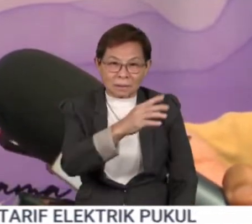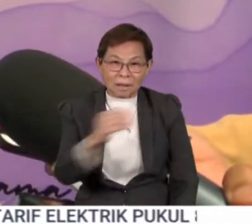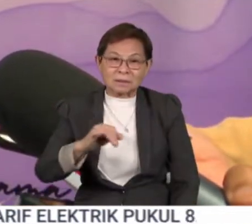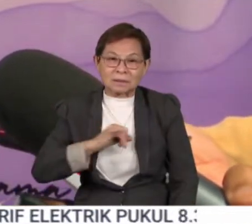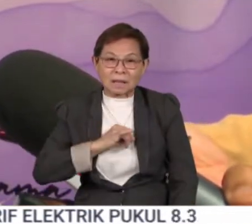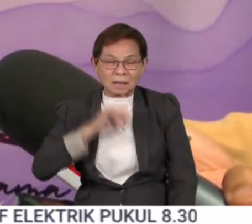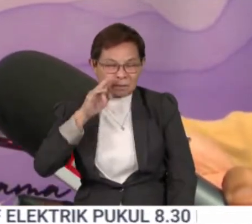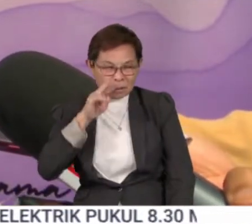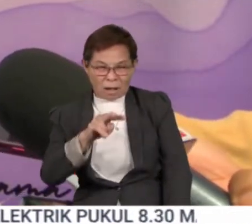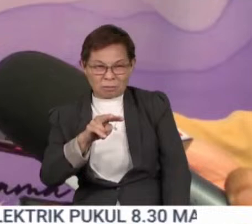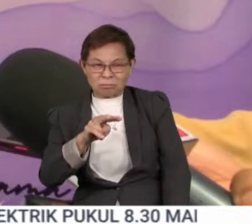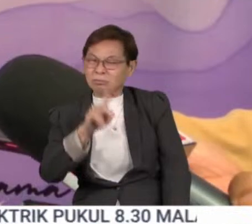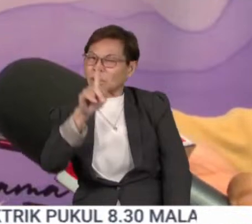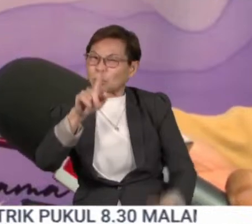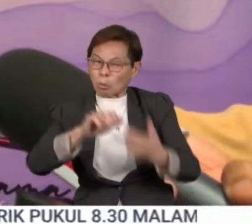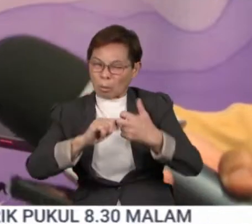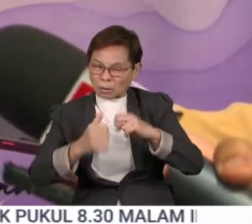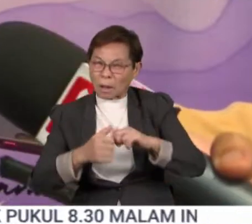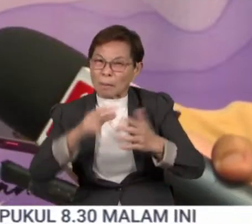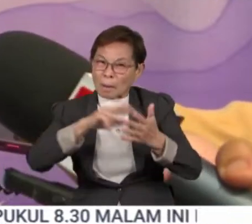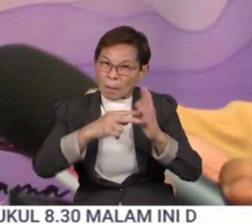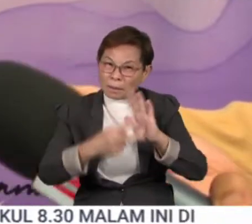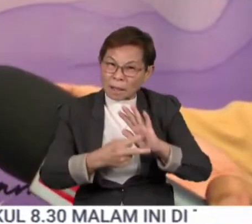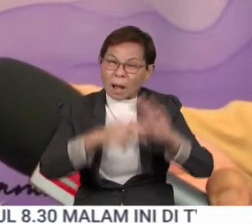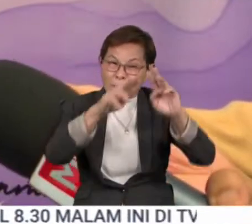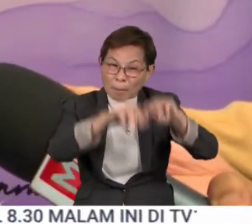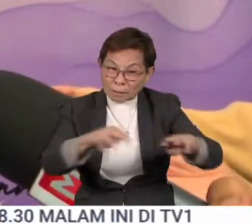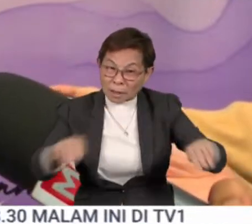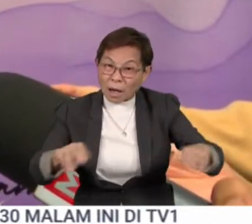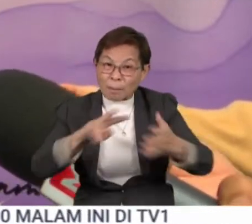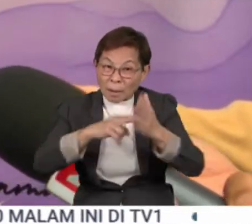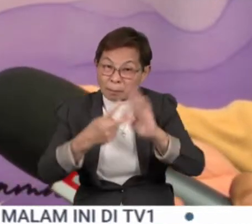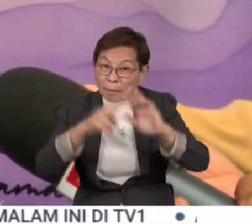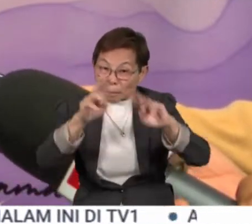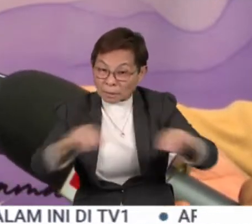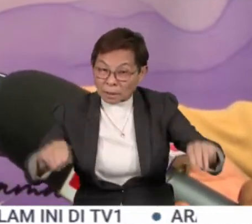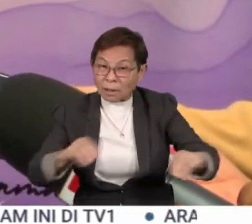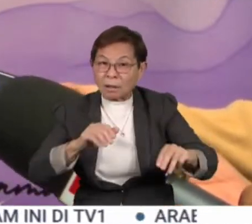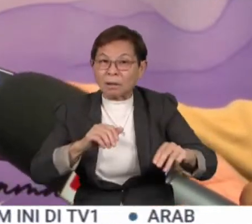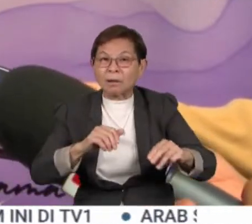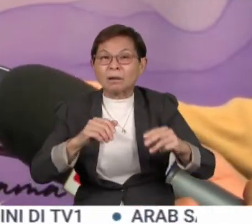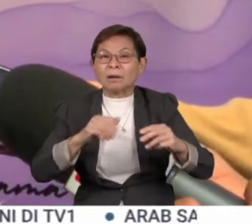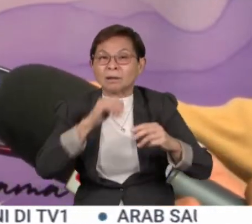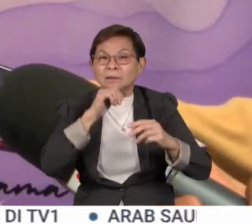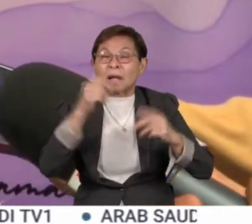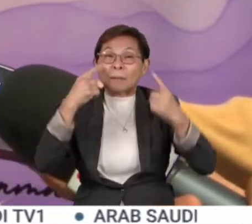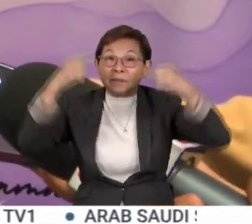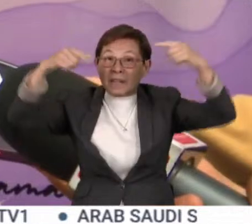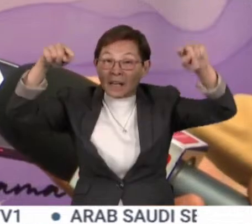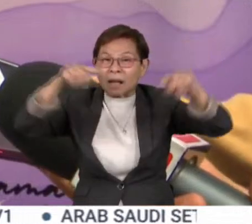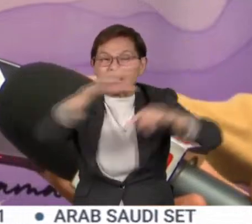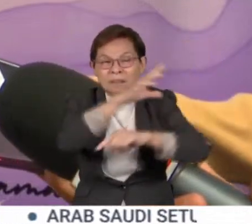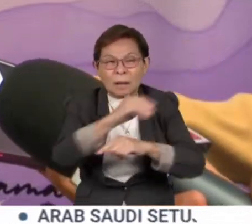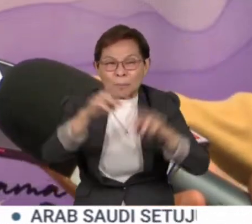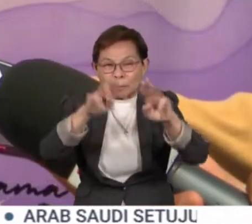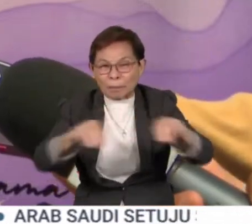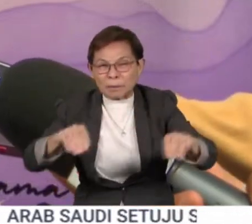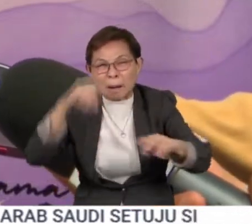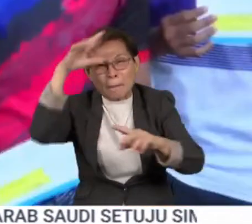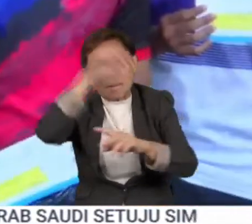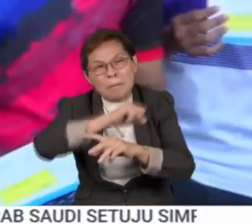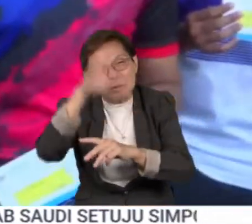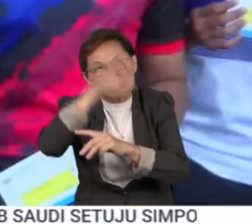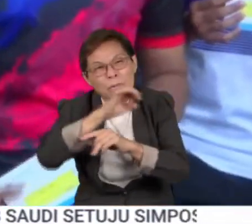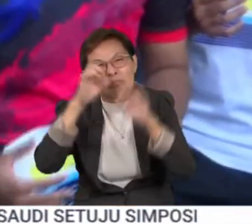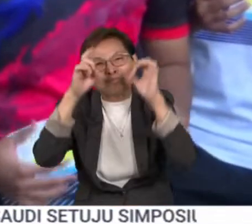Dan saya lihat ini juga satu isu, maksudnya bukan hanya pelajar yang tidak berjaya dalam SPM tapi pelajar-pelajar yang tercicir.